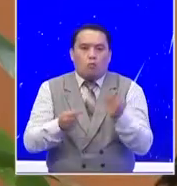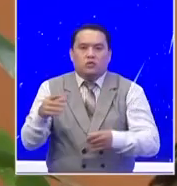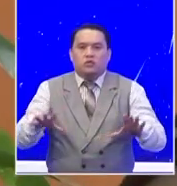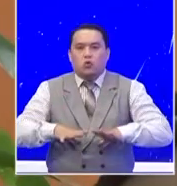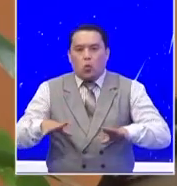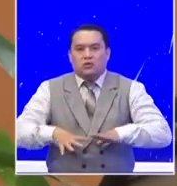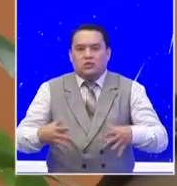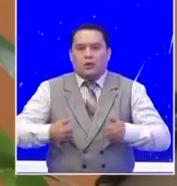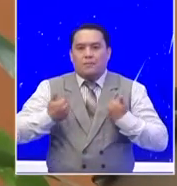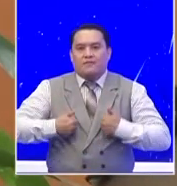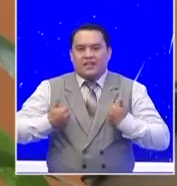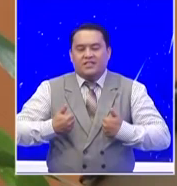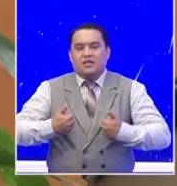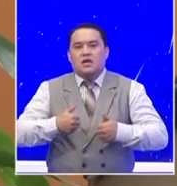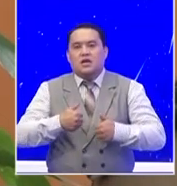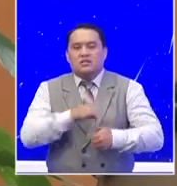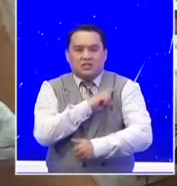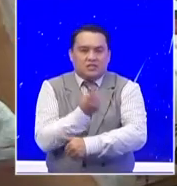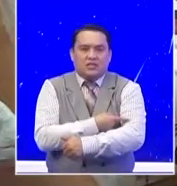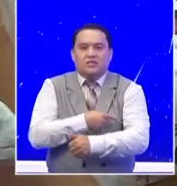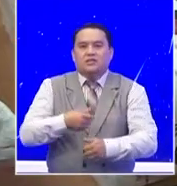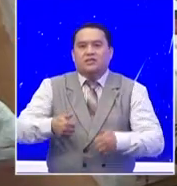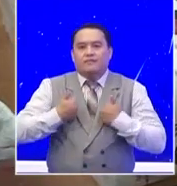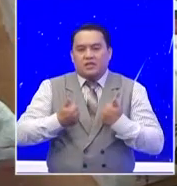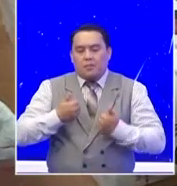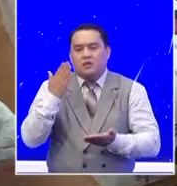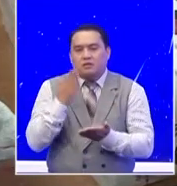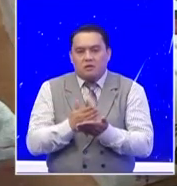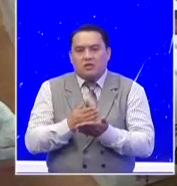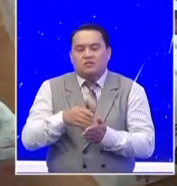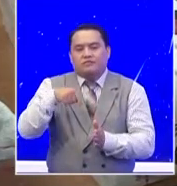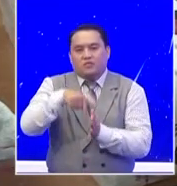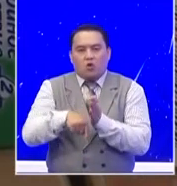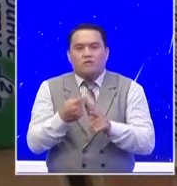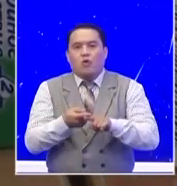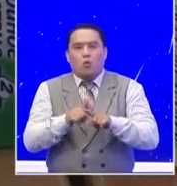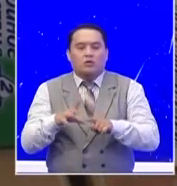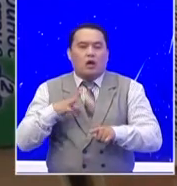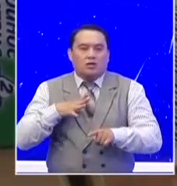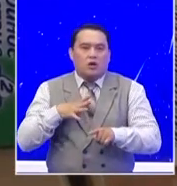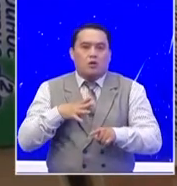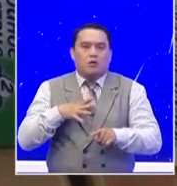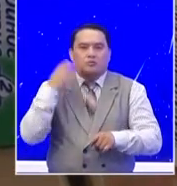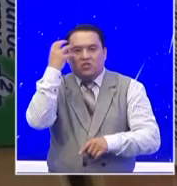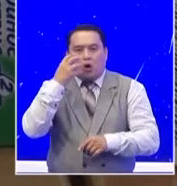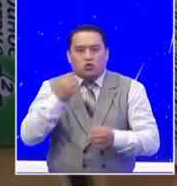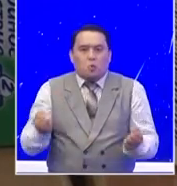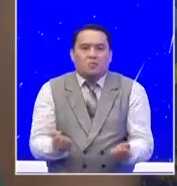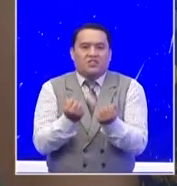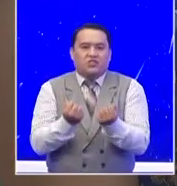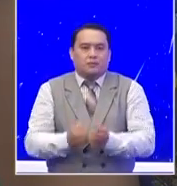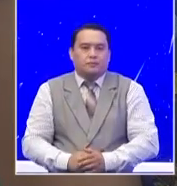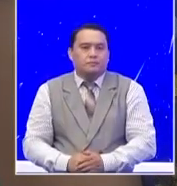иммунитета. Ведь ни для кого не секрет, что кумыс обладает ценными питательными свойствами. Но главное, говорят организаторы, это моральная и психологическая